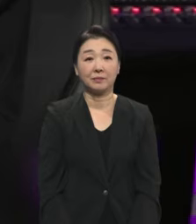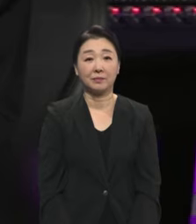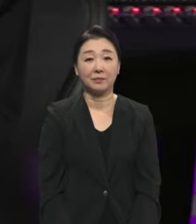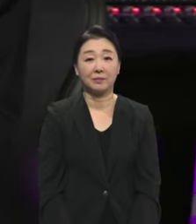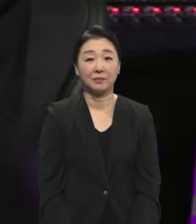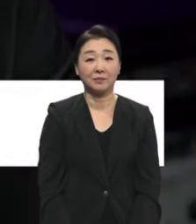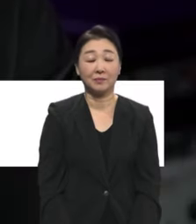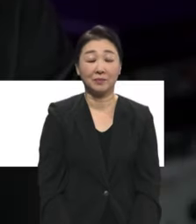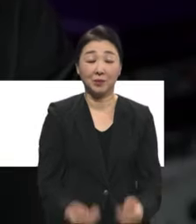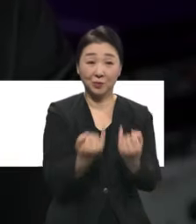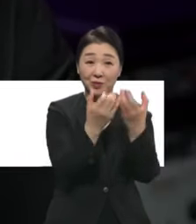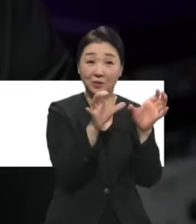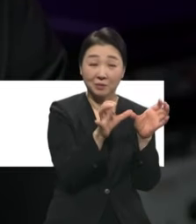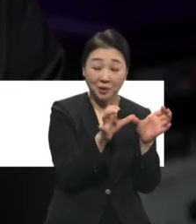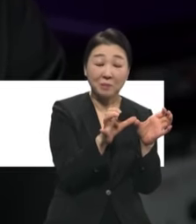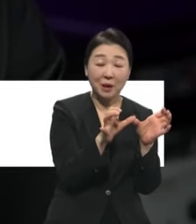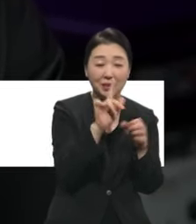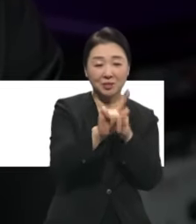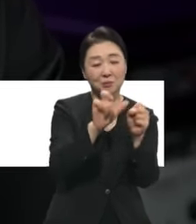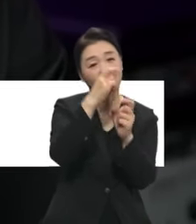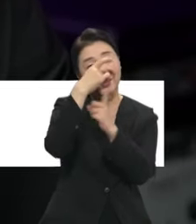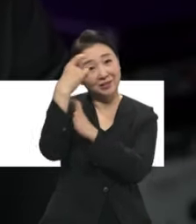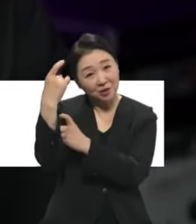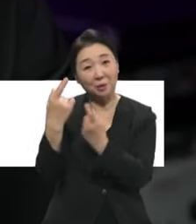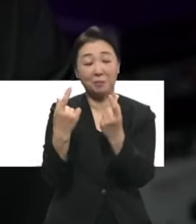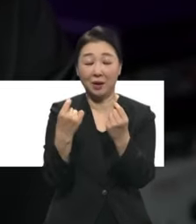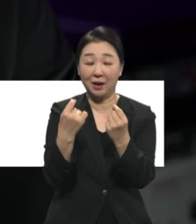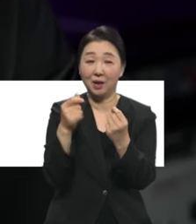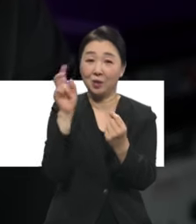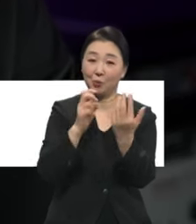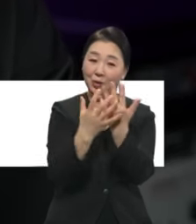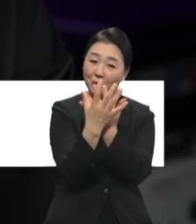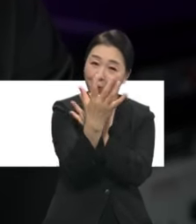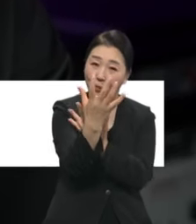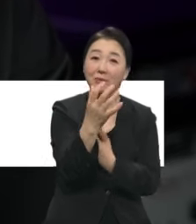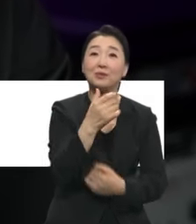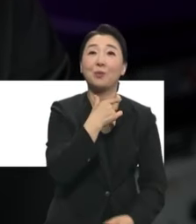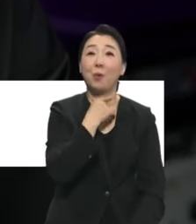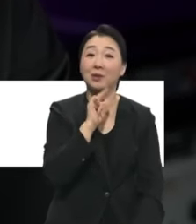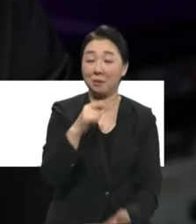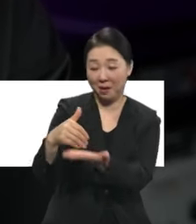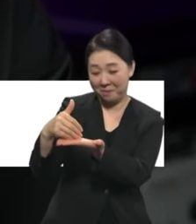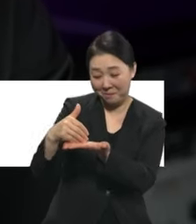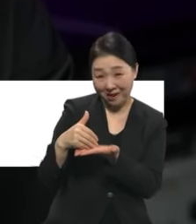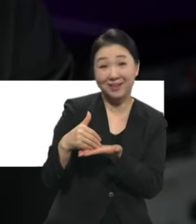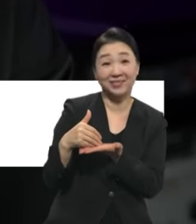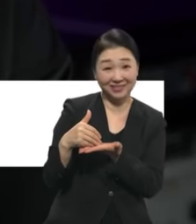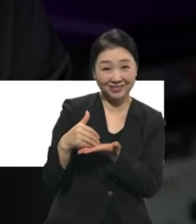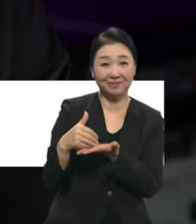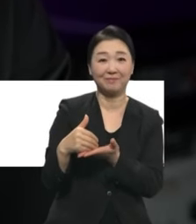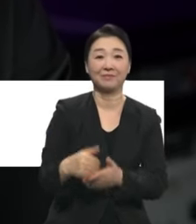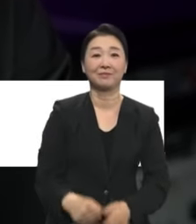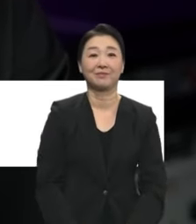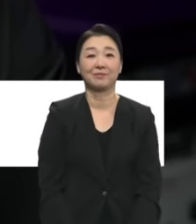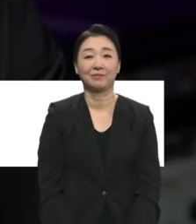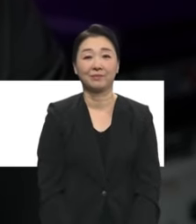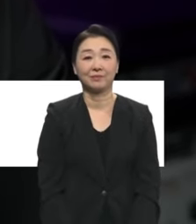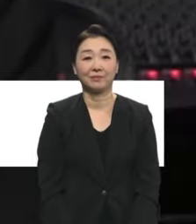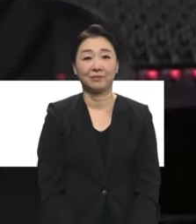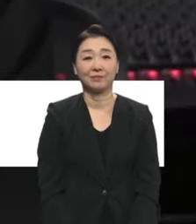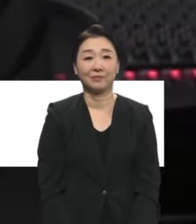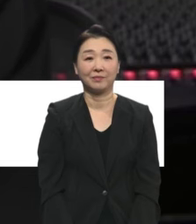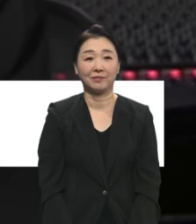2NE1 멤버들이 2NE1의 15주년을 기념한 콘서트를 열어보고 싶다라는 의견을 저한테 전달을